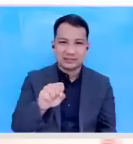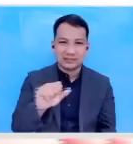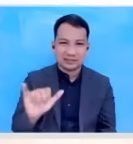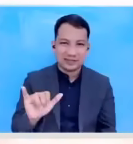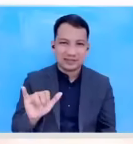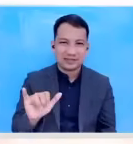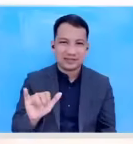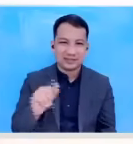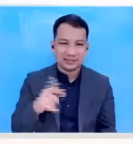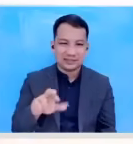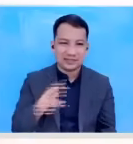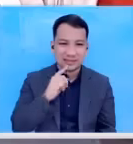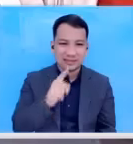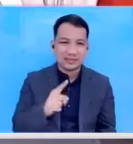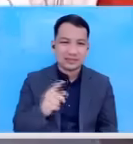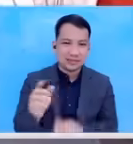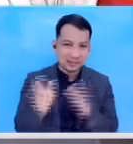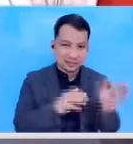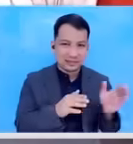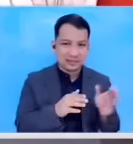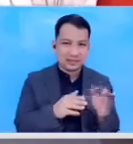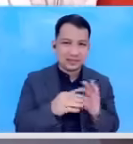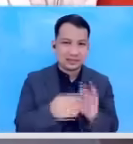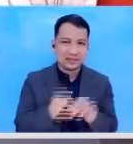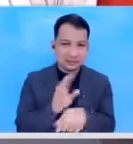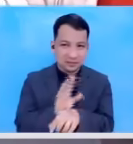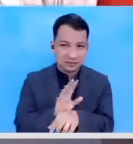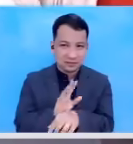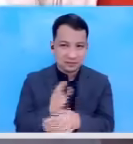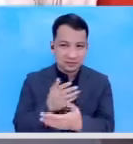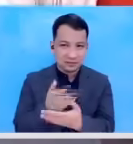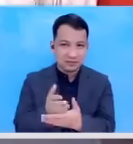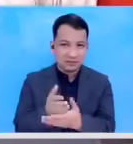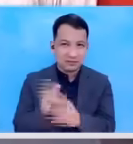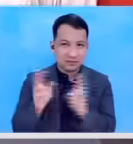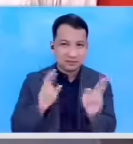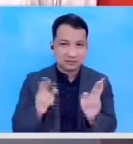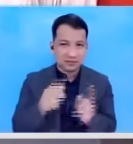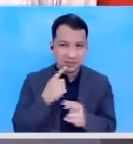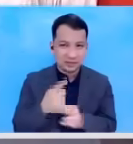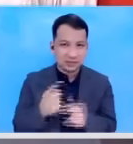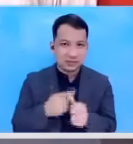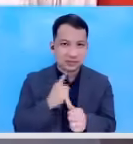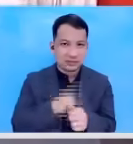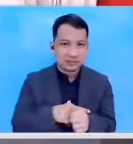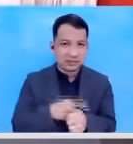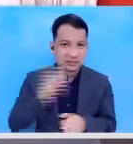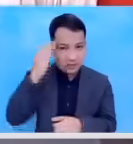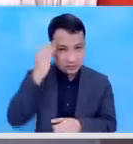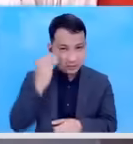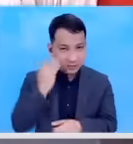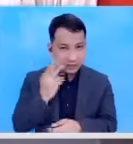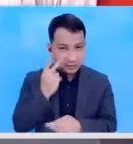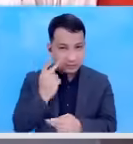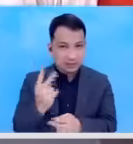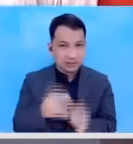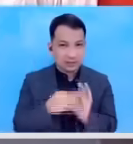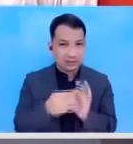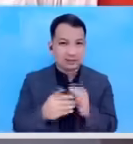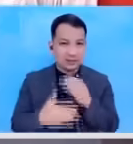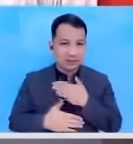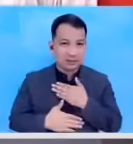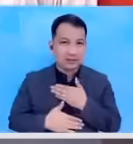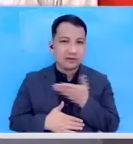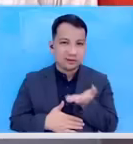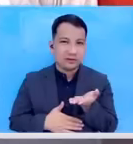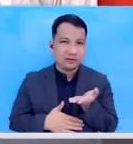Speaking of sassy, mapunta tayo sa may sassy girl. Share ko lang, alam mo, pinabangan ko to kasi this is the very first Korean movie I watched and I'm so happy that you're the